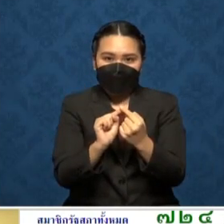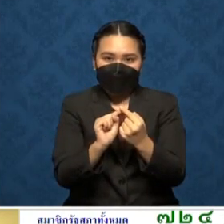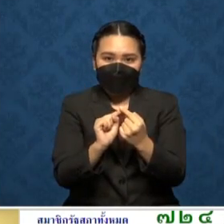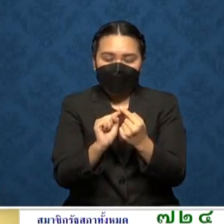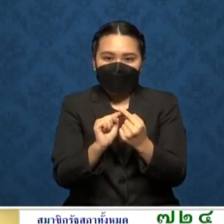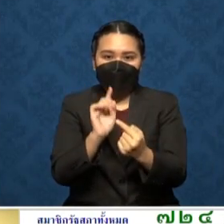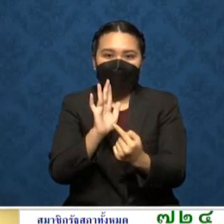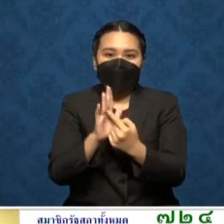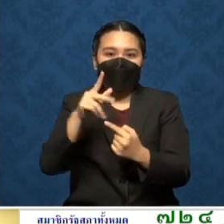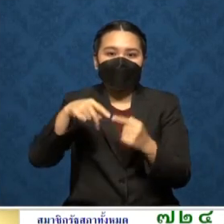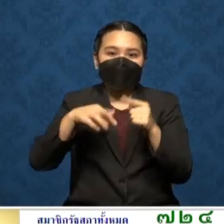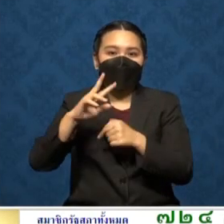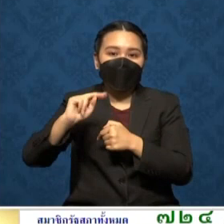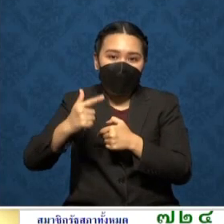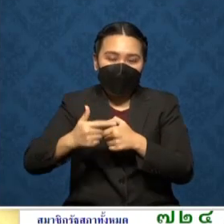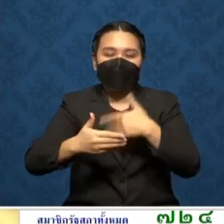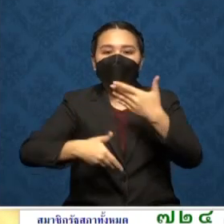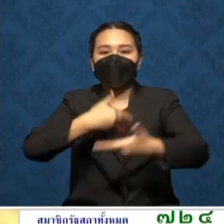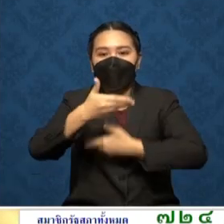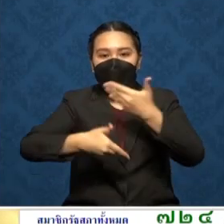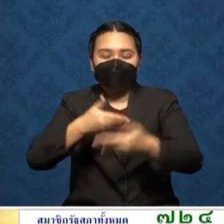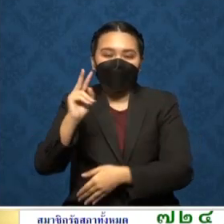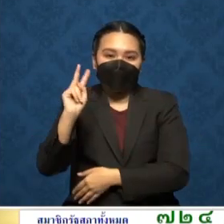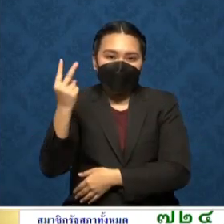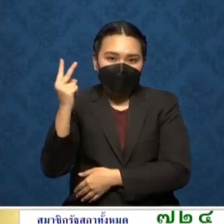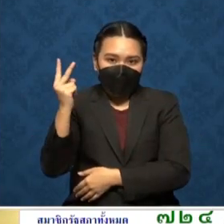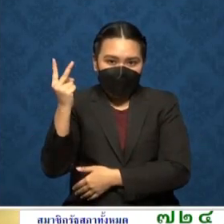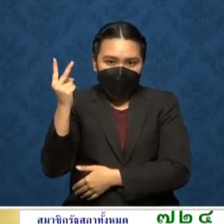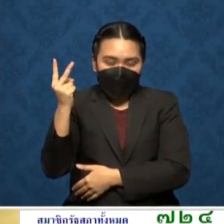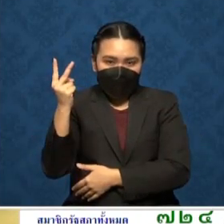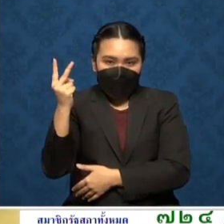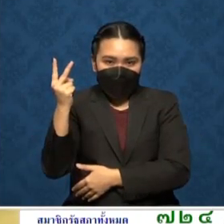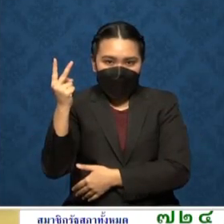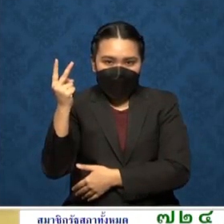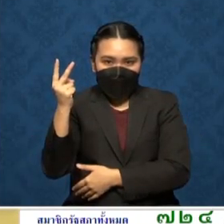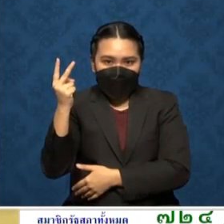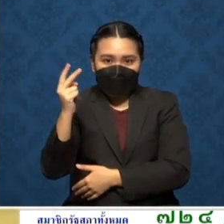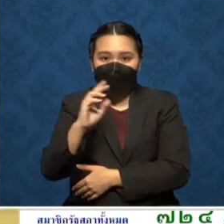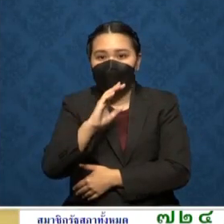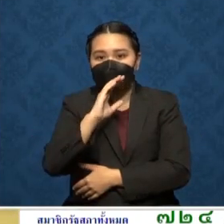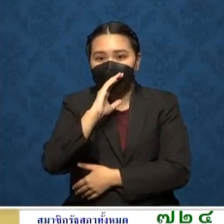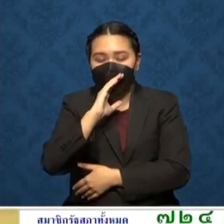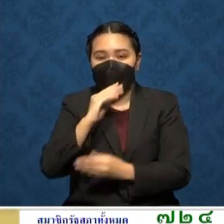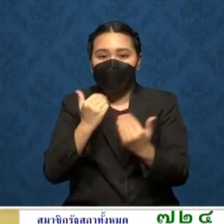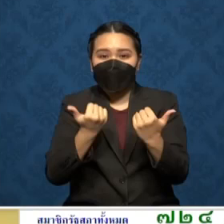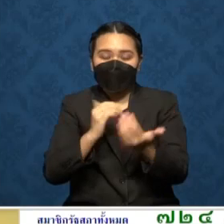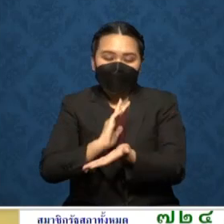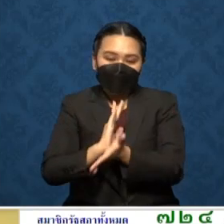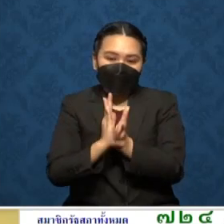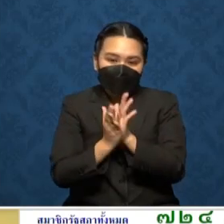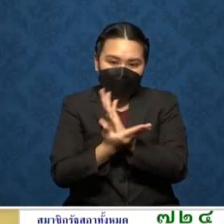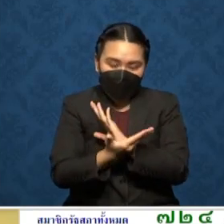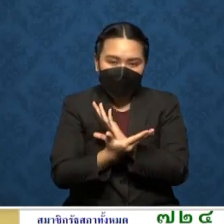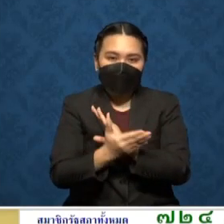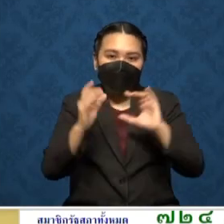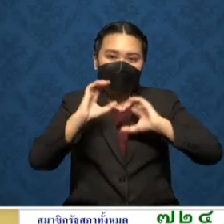างแพ่งและพาณิชย์พอเอ่ยอย่างนี้จะเอามาประยุกต์ใช้กับการติดต่อในทางราช